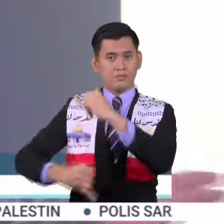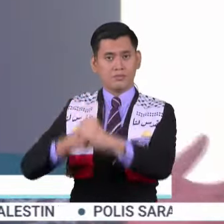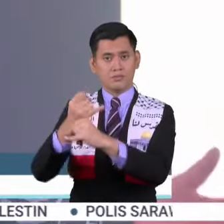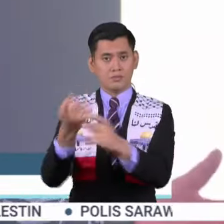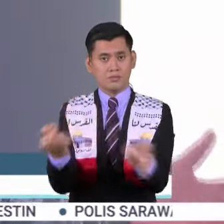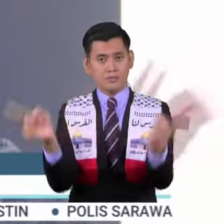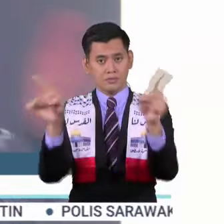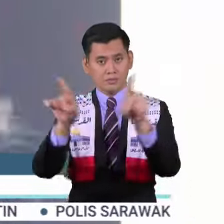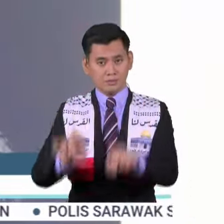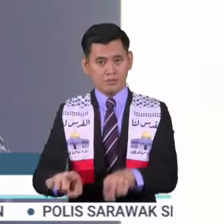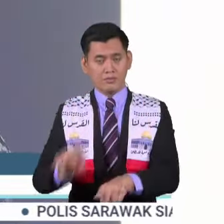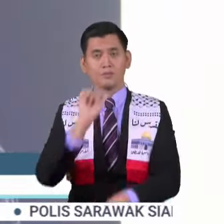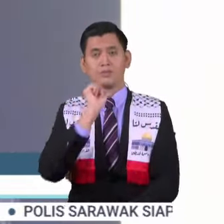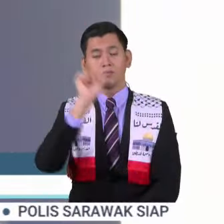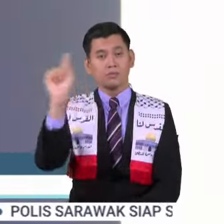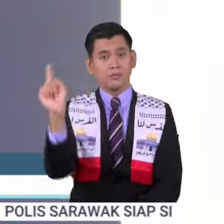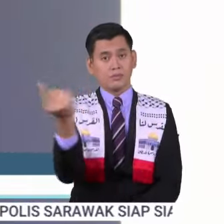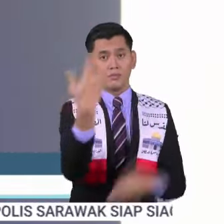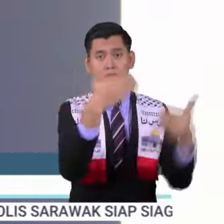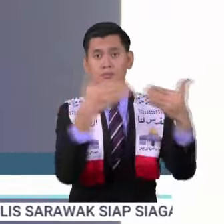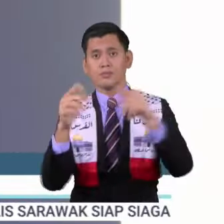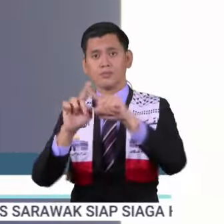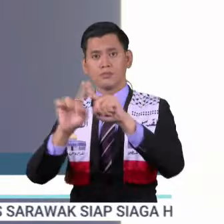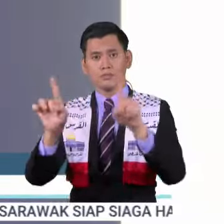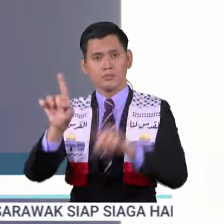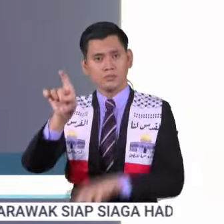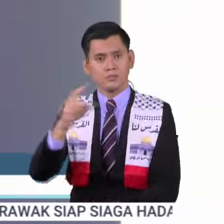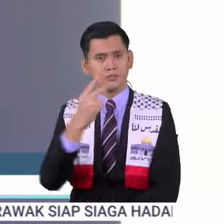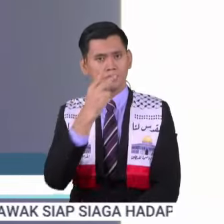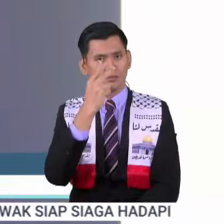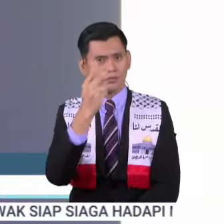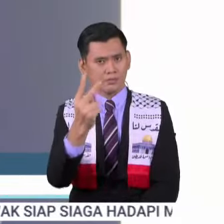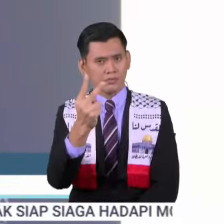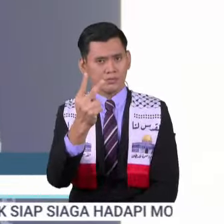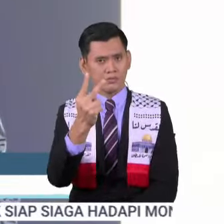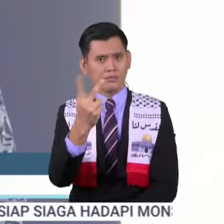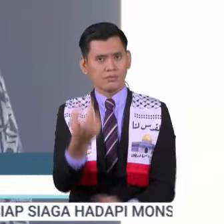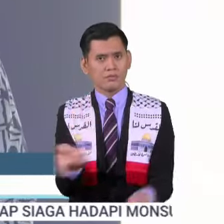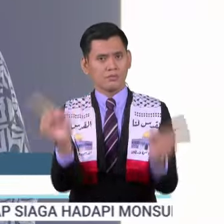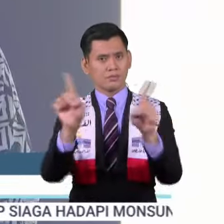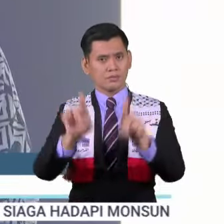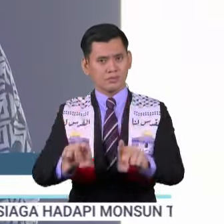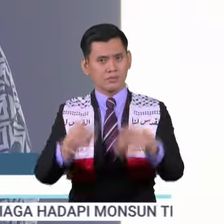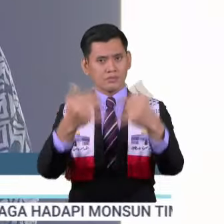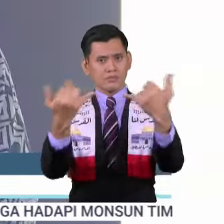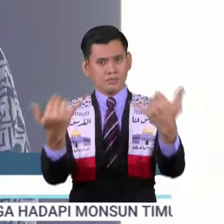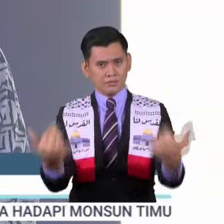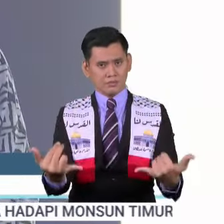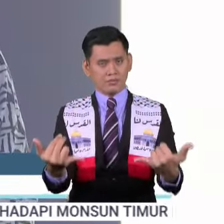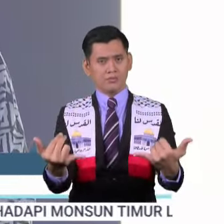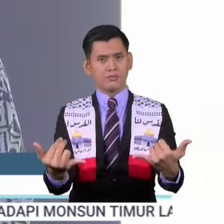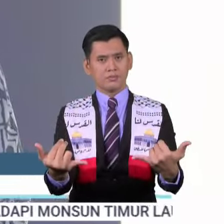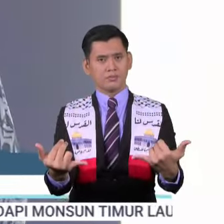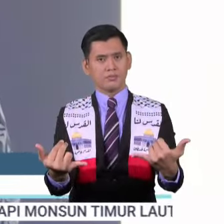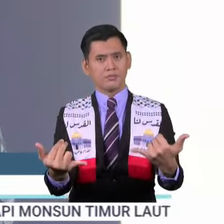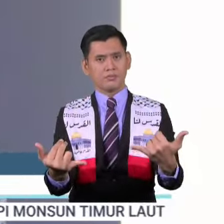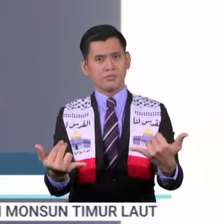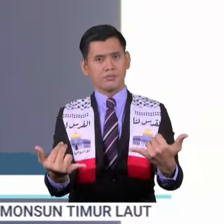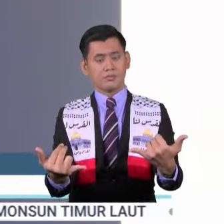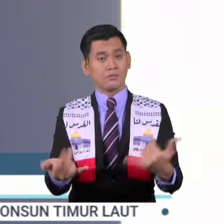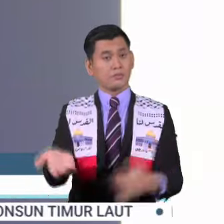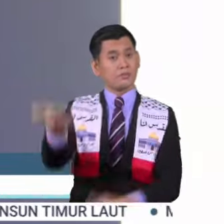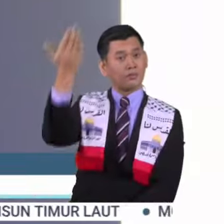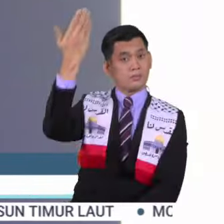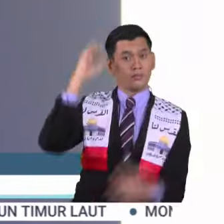Dia bukan hanya sekadar menyambung, tetapi mengambil kira tuntutan semasa, tuntutan zaman. Yang